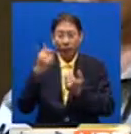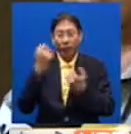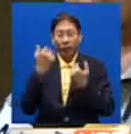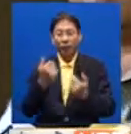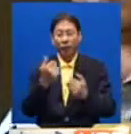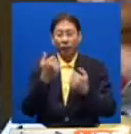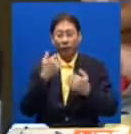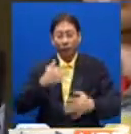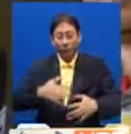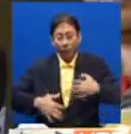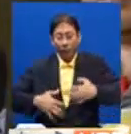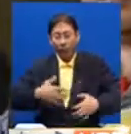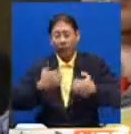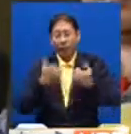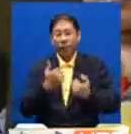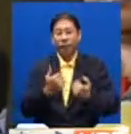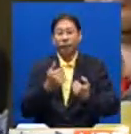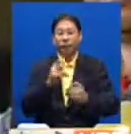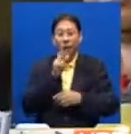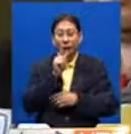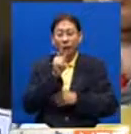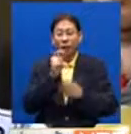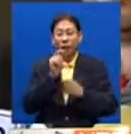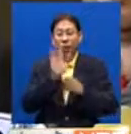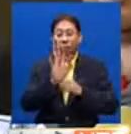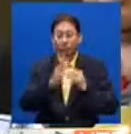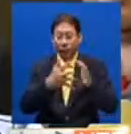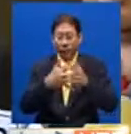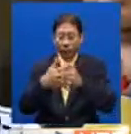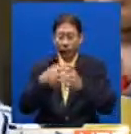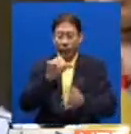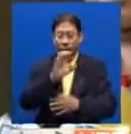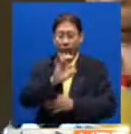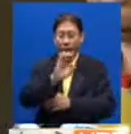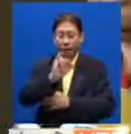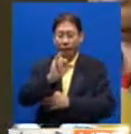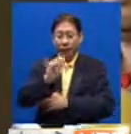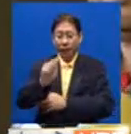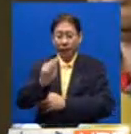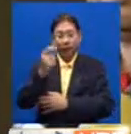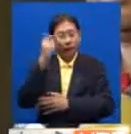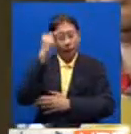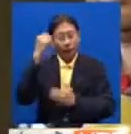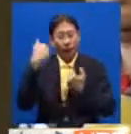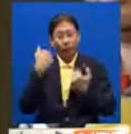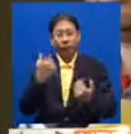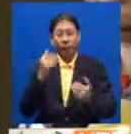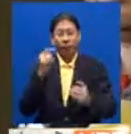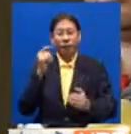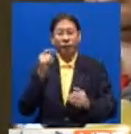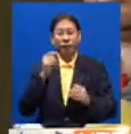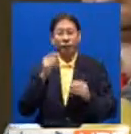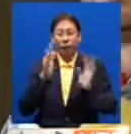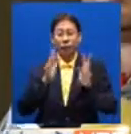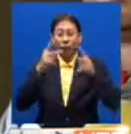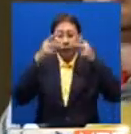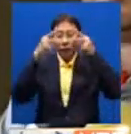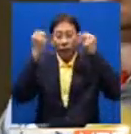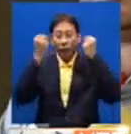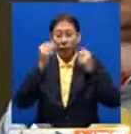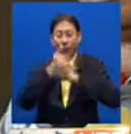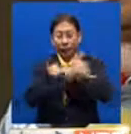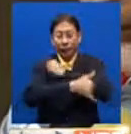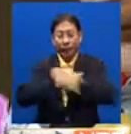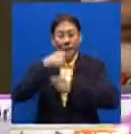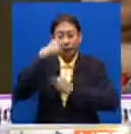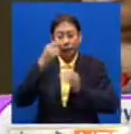ารุณของสำนักงานข่าวกรองกลางสหรัฐหรือว่า CIA กับผู้ต้องสงสัยเป็นสมาชิกก่อการร้ายโดยมีประเทศไทย